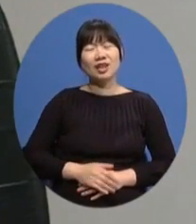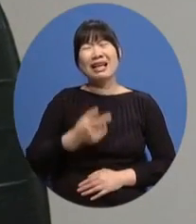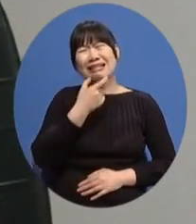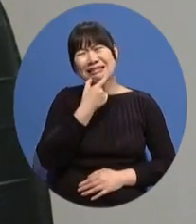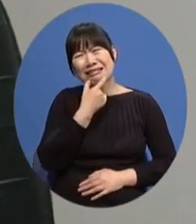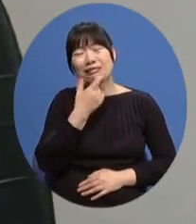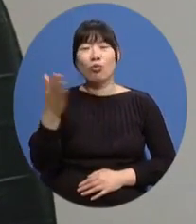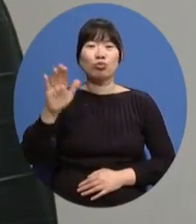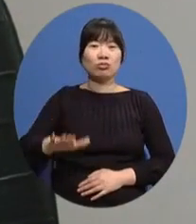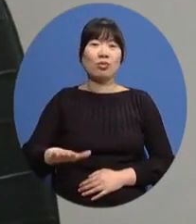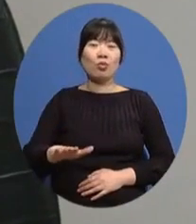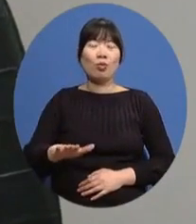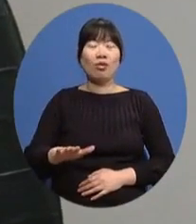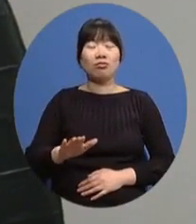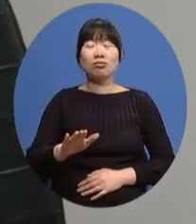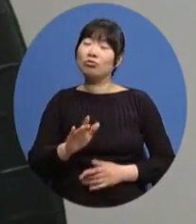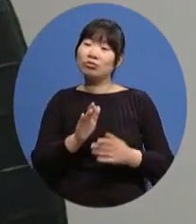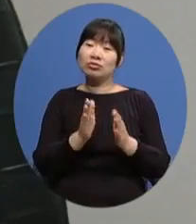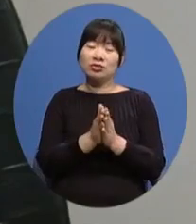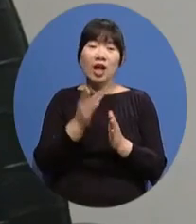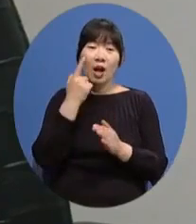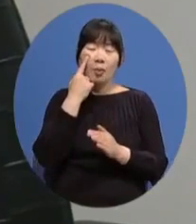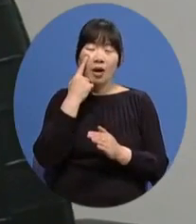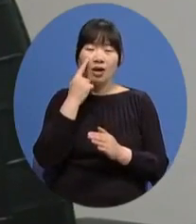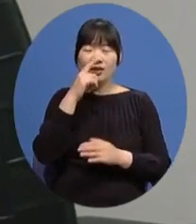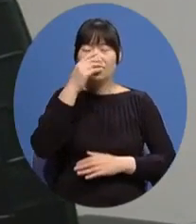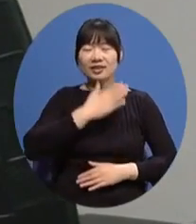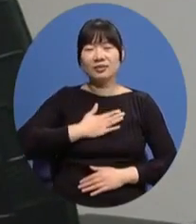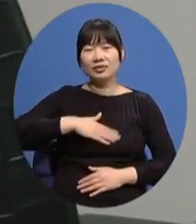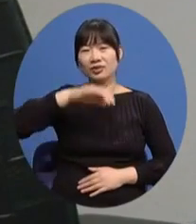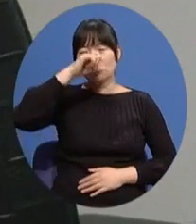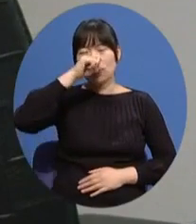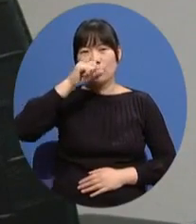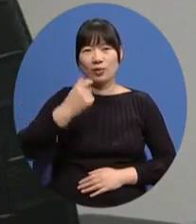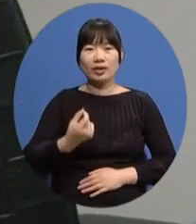하기 싫었던 것도 막상 하면 기분이 좋았다네요.